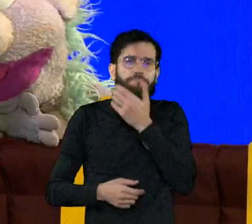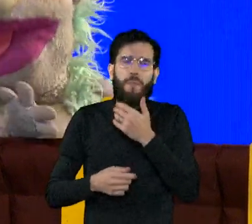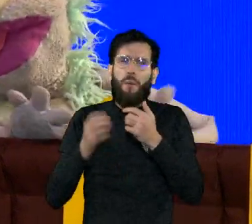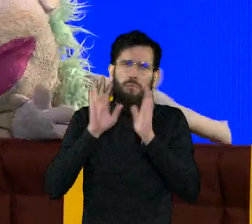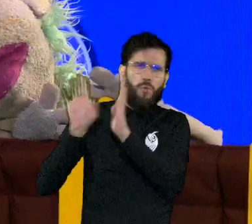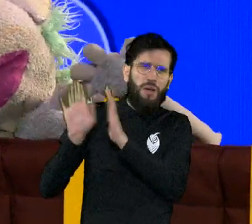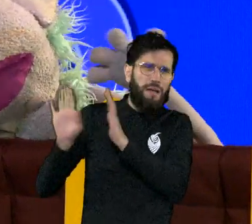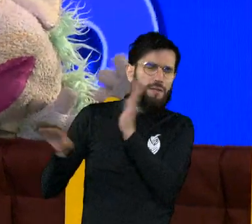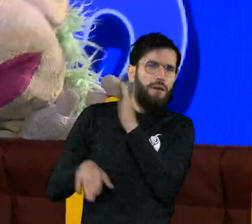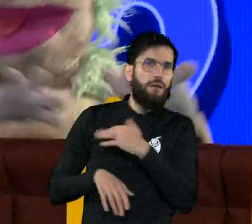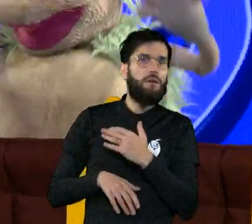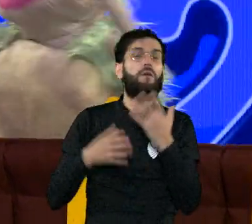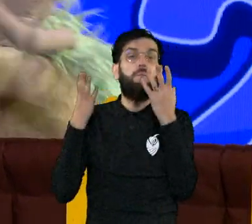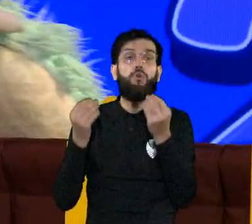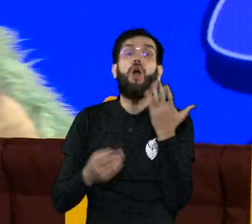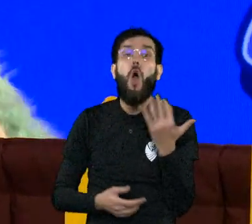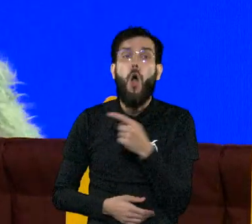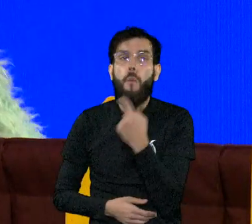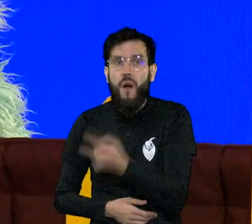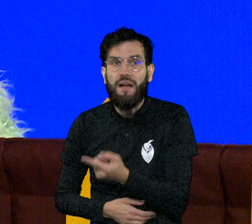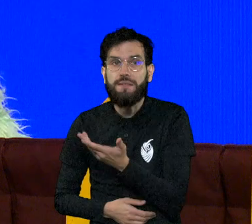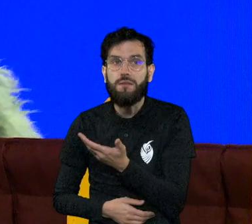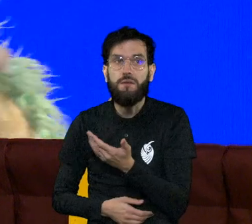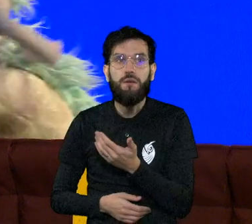Stačí, Murko, koľko si ich napočítal?